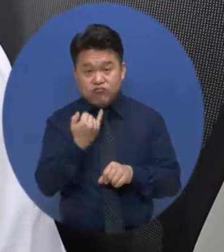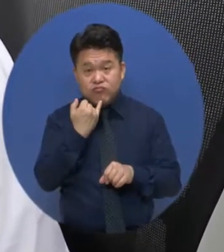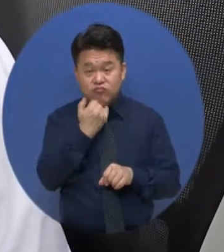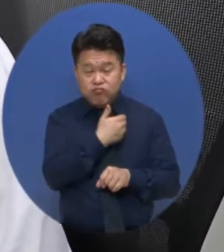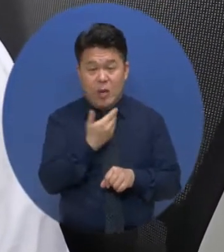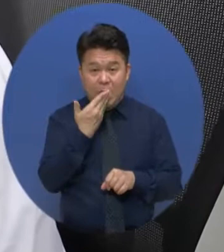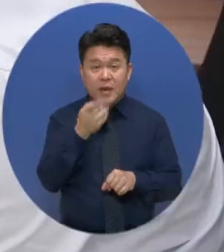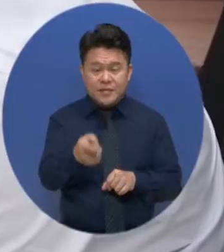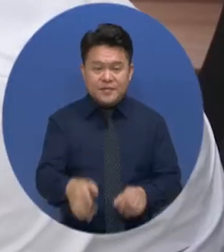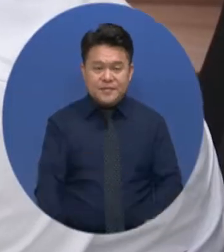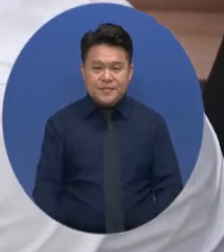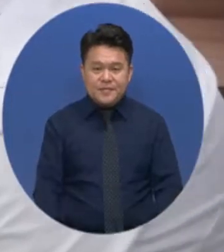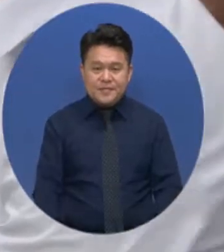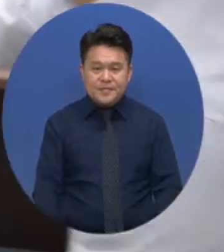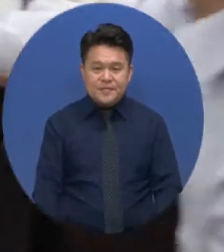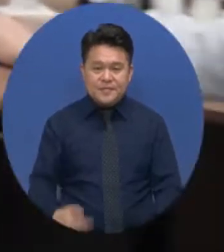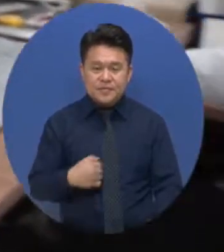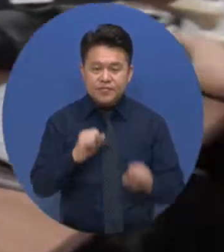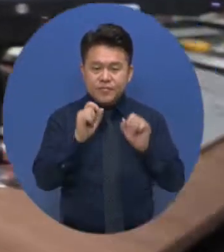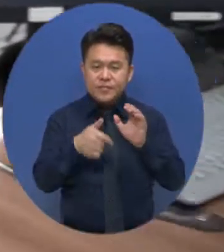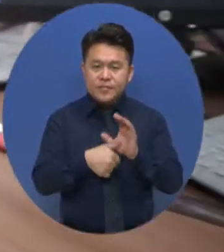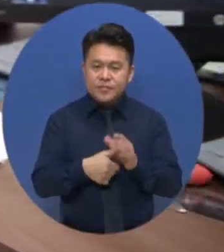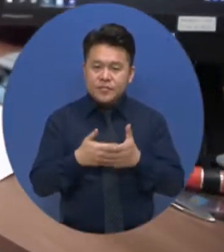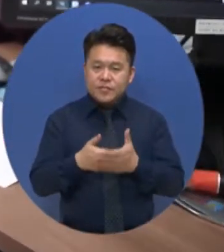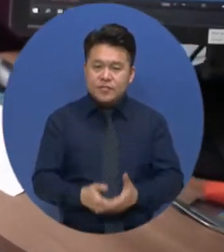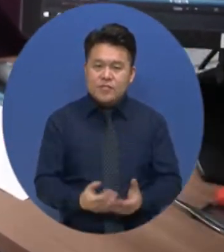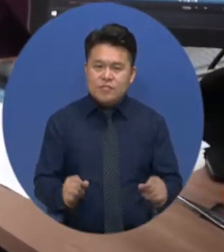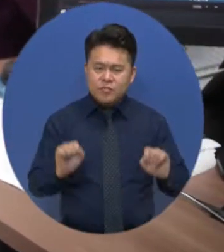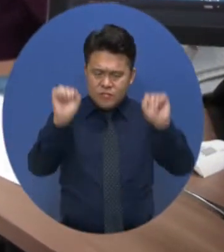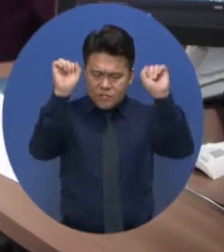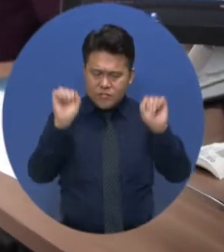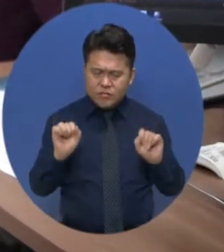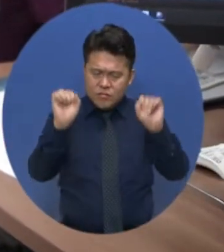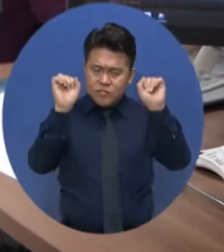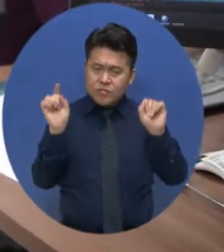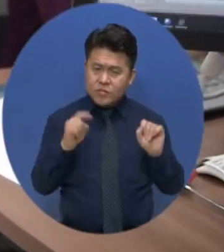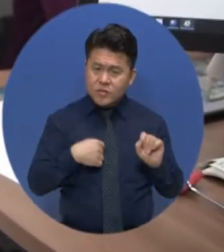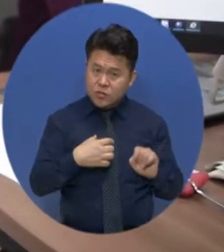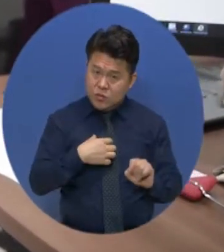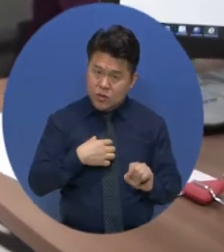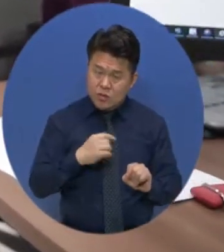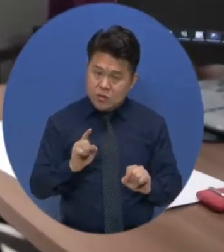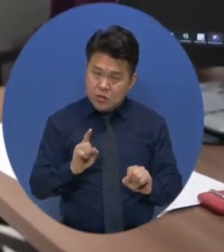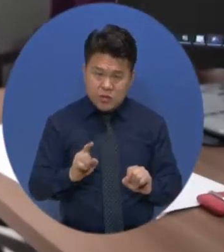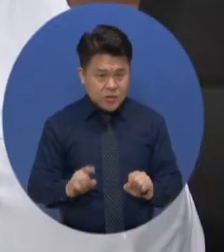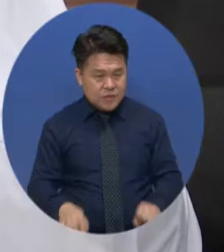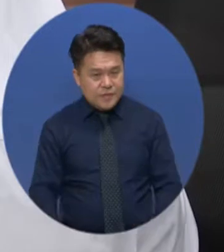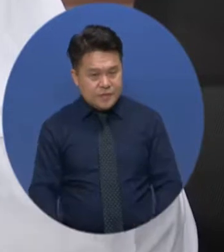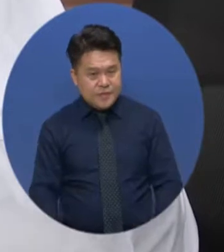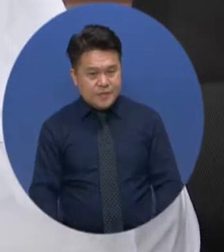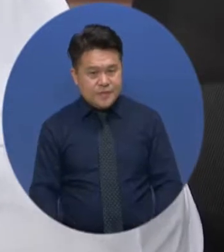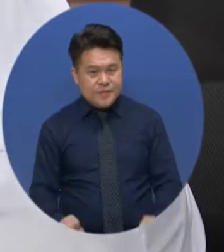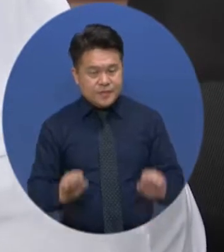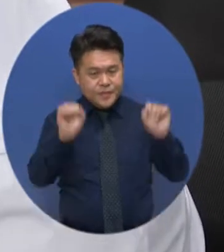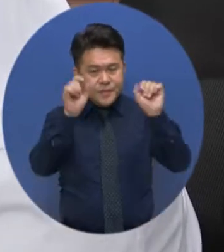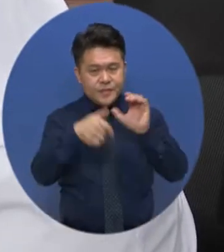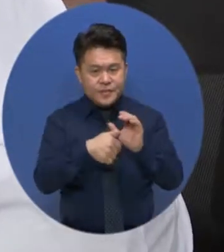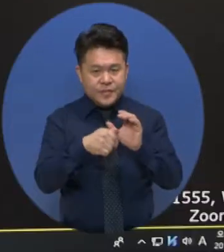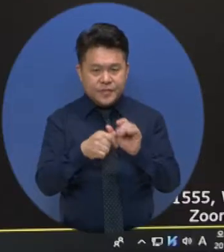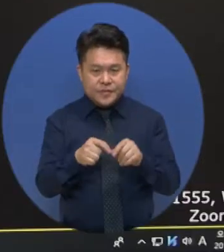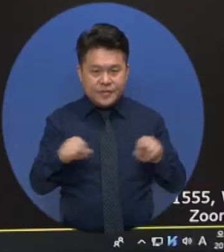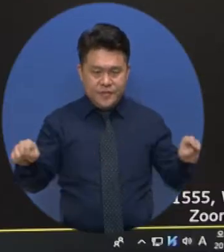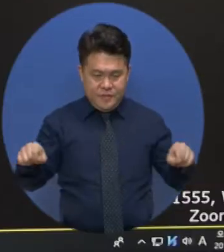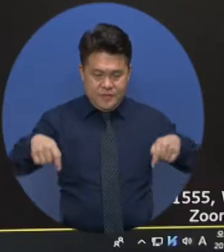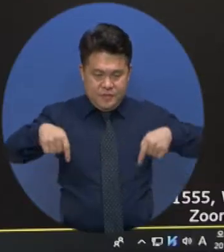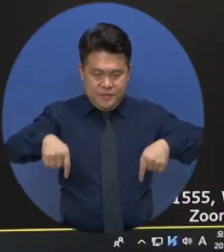같은데. 아, 네네. 어. 아, 그리고 제가 막 운동할 때 중량이나 이런 거를 들면 조금 위험할까요? 중량을 할 때 약간 넓게